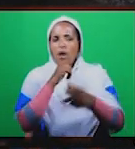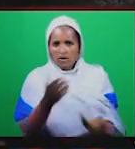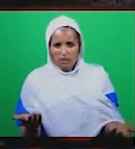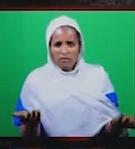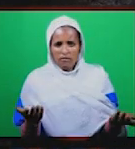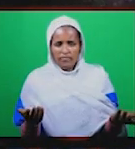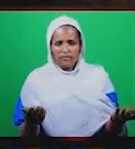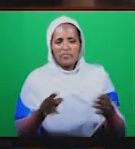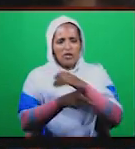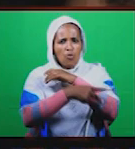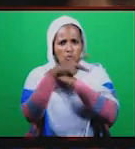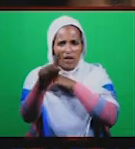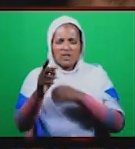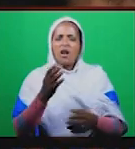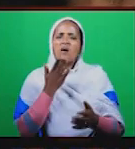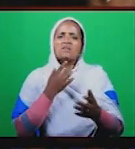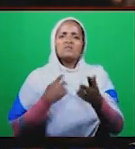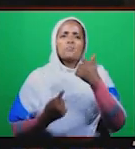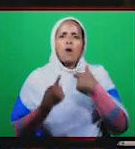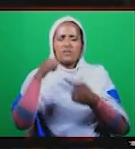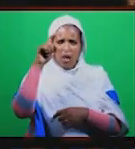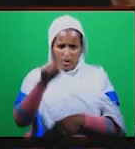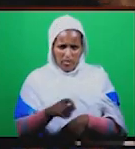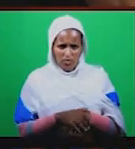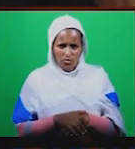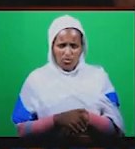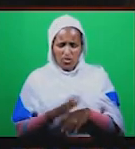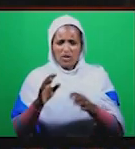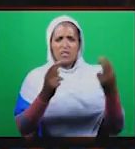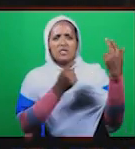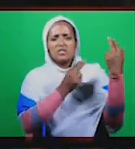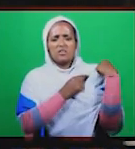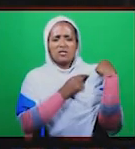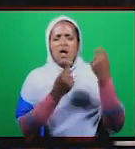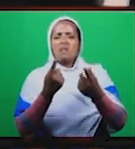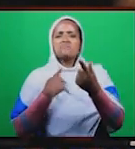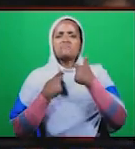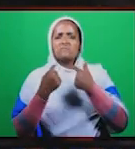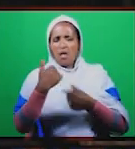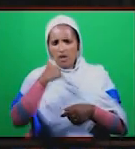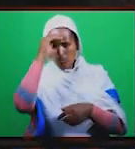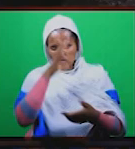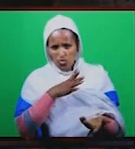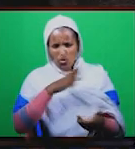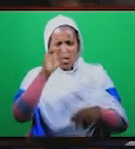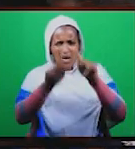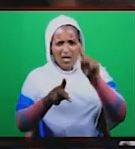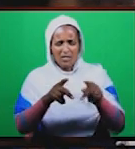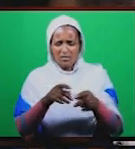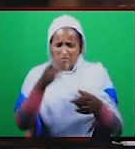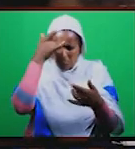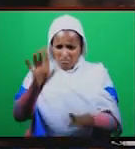በሌላ ሃይማኖት የሚኖሩ የጅጅጋ ህዝብ አይደለም። የፖለቲካ ጥማት